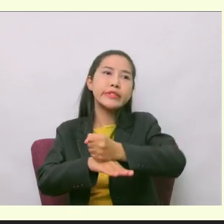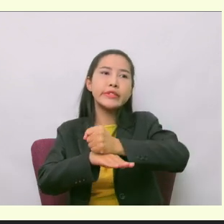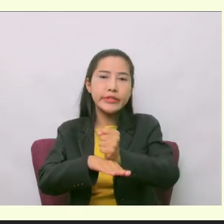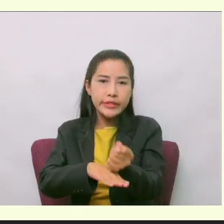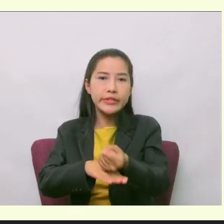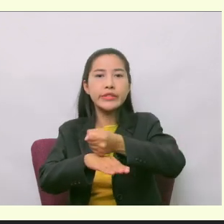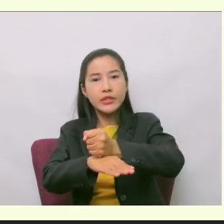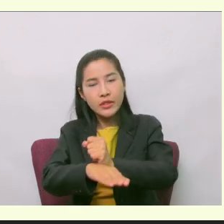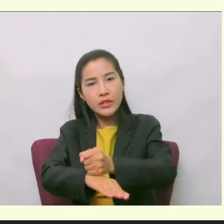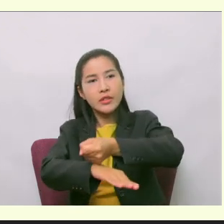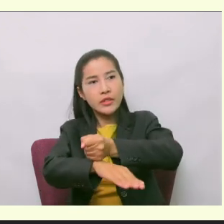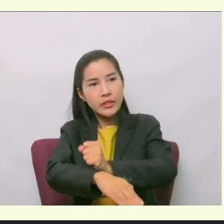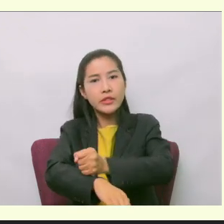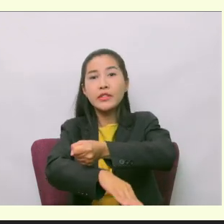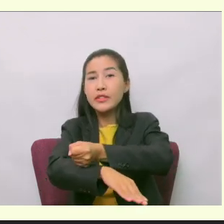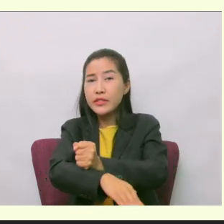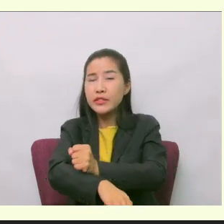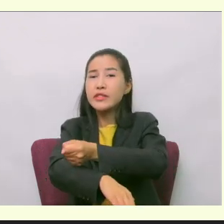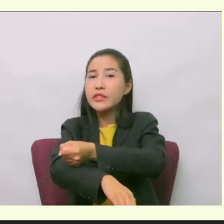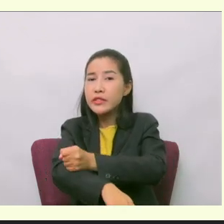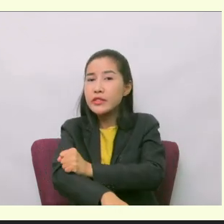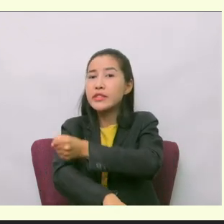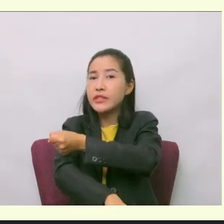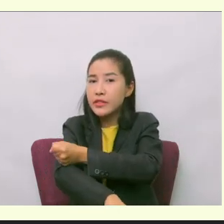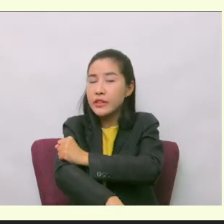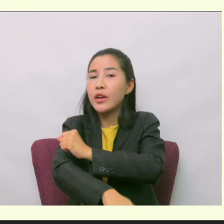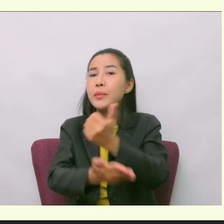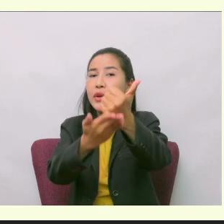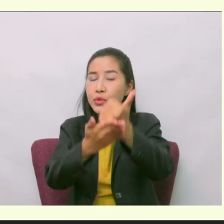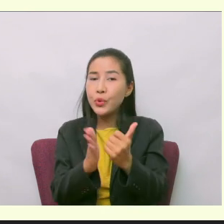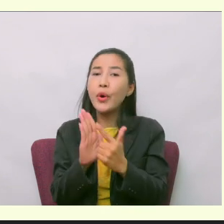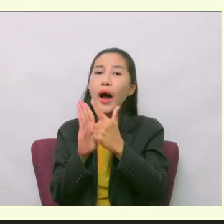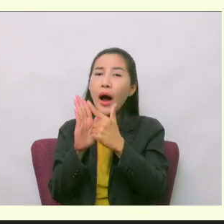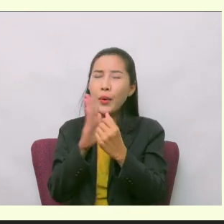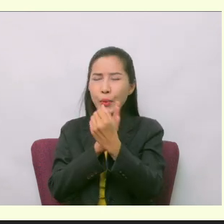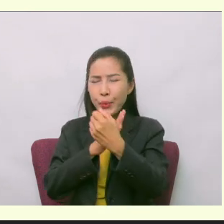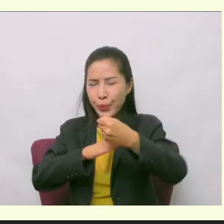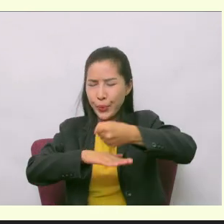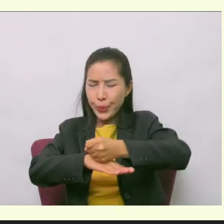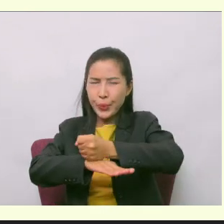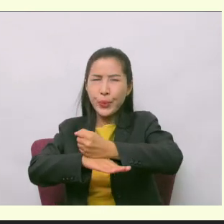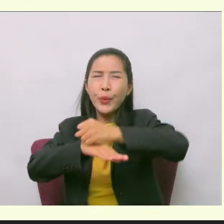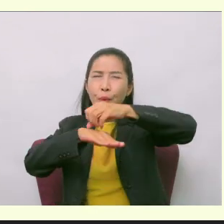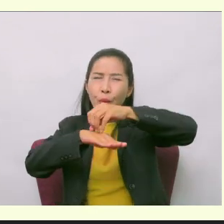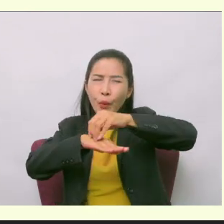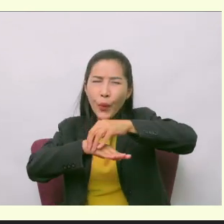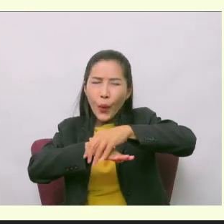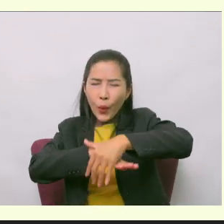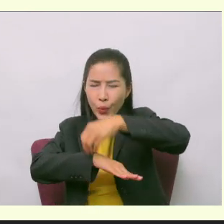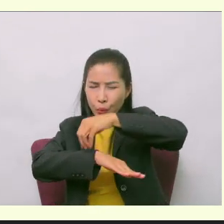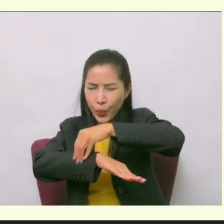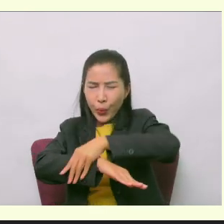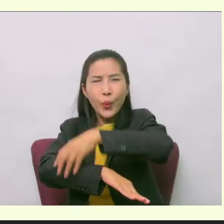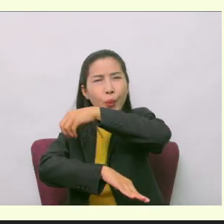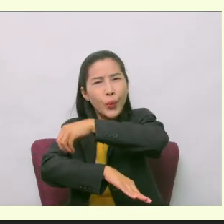กล้ามเนื้อหรือว่าข้อต่อส่วนนั้นๆเพื่อที่จะช่วยให้ตัวยาในลูกประคบนี่ค่ะค่อยๆซึมลงไปในกล้ามเนื้อนะคะหรือว่า